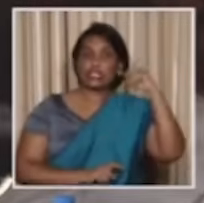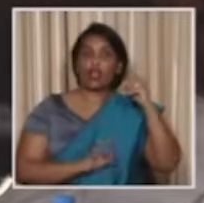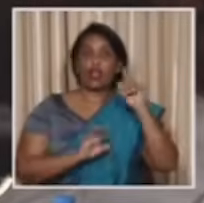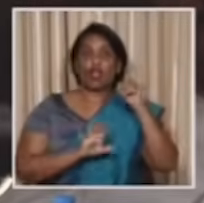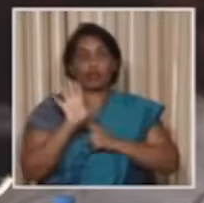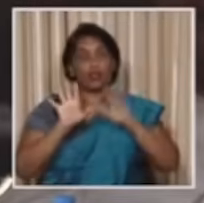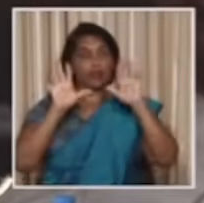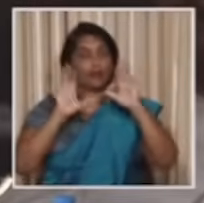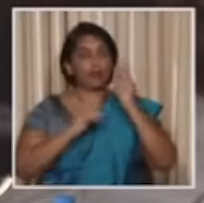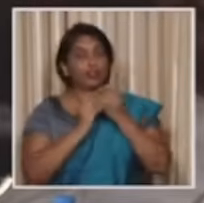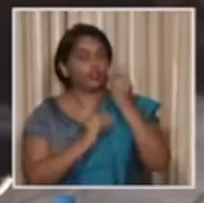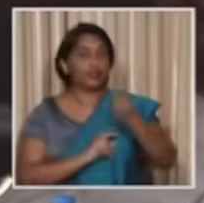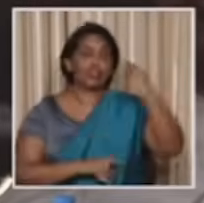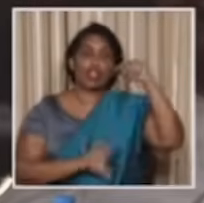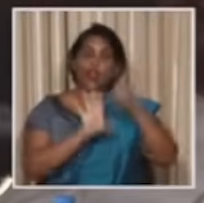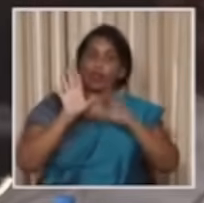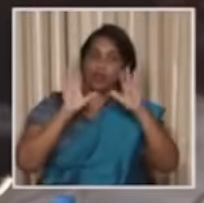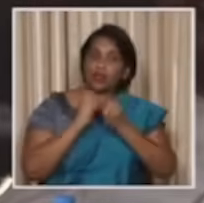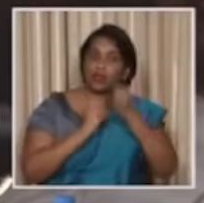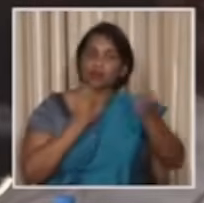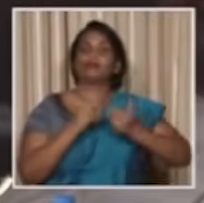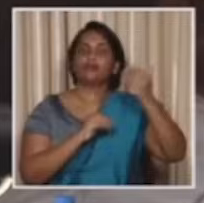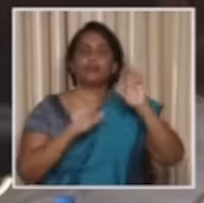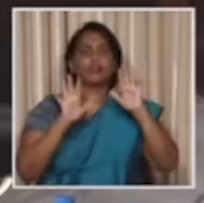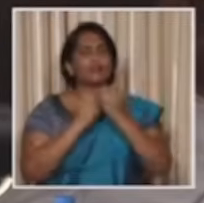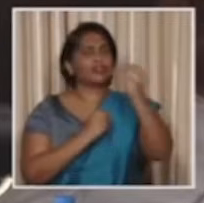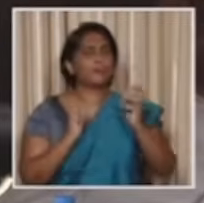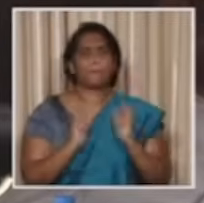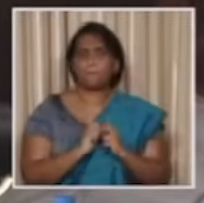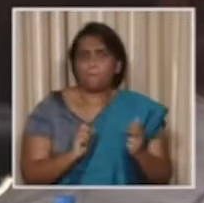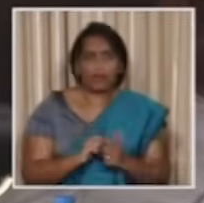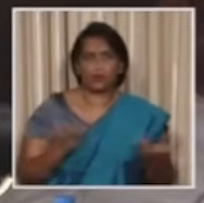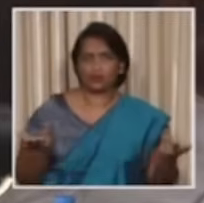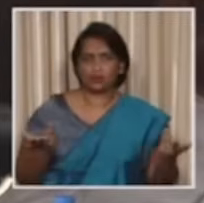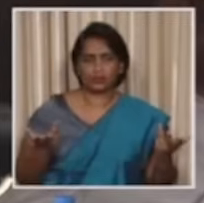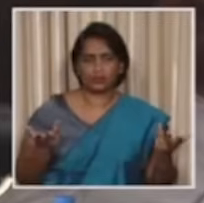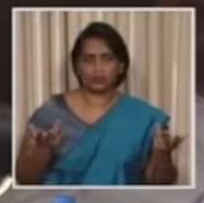9ක් දුන්නා ඊට කලින් අවුරුද්දේ 9ක් දුන්නා එහෙනම් ඉදිරියේදී 9ක් දෙනවා නම් මොකද තියෙන ප්‍රශ්නේ